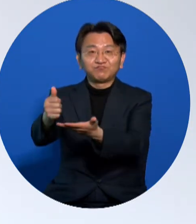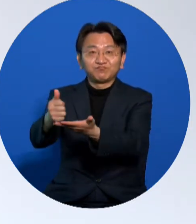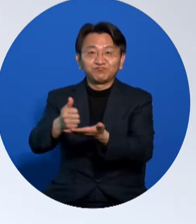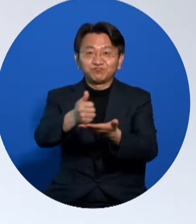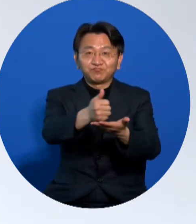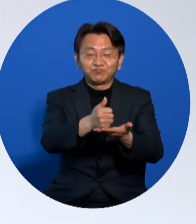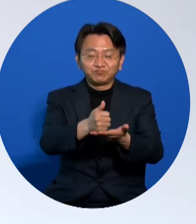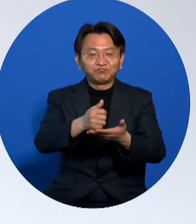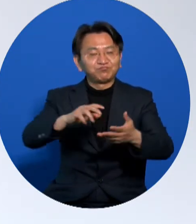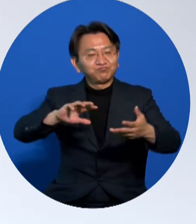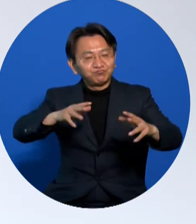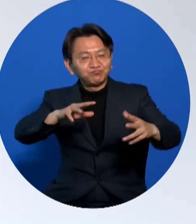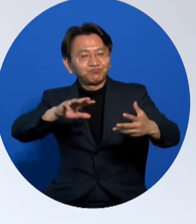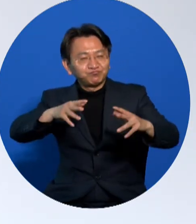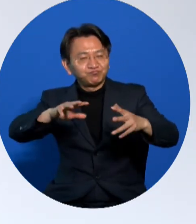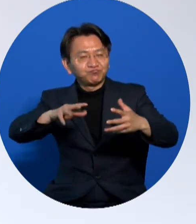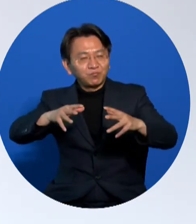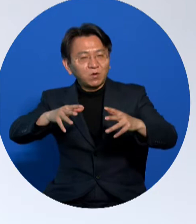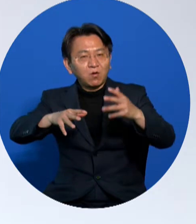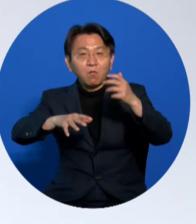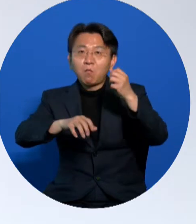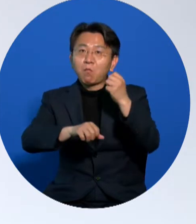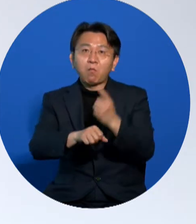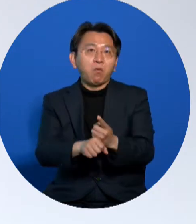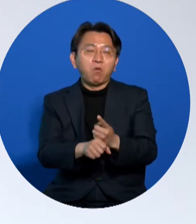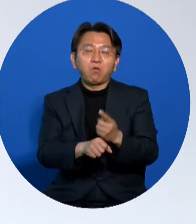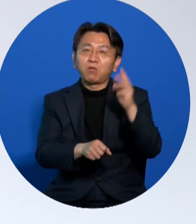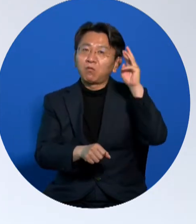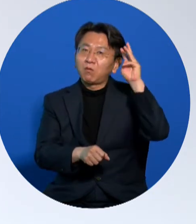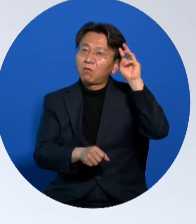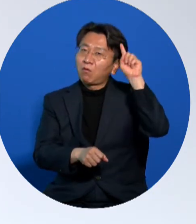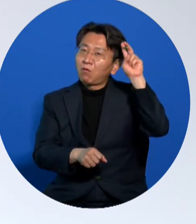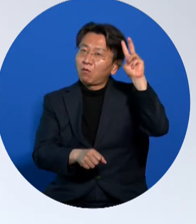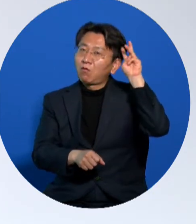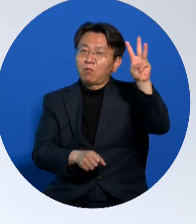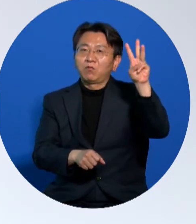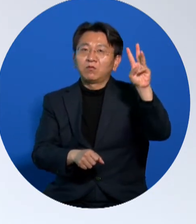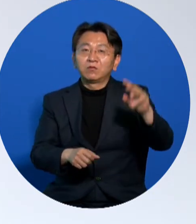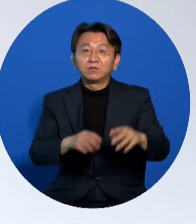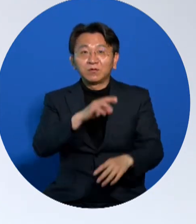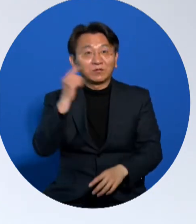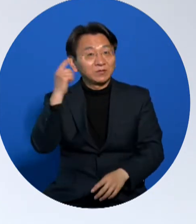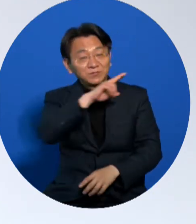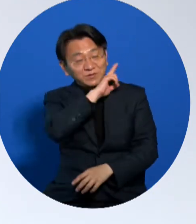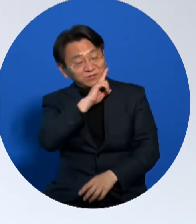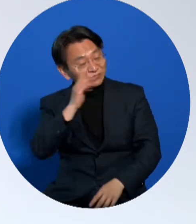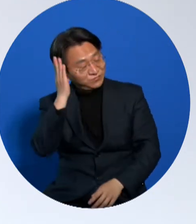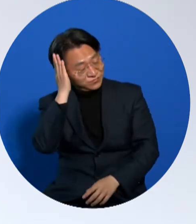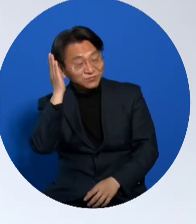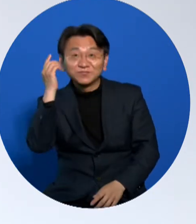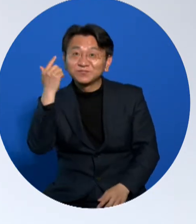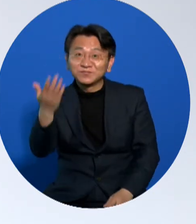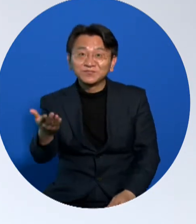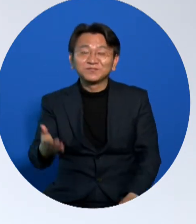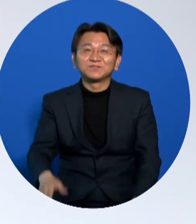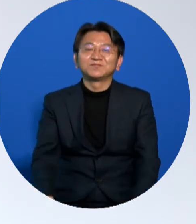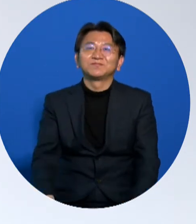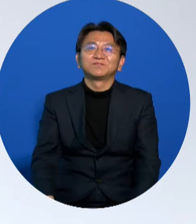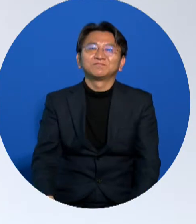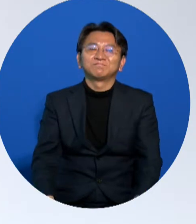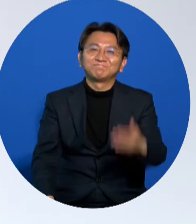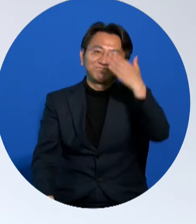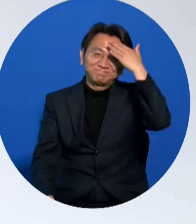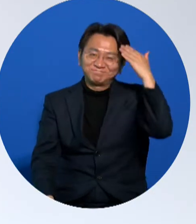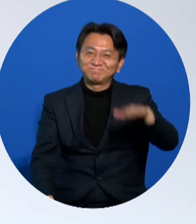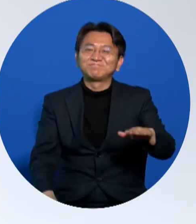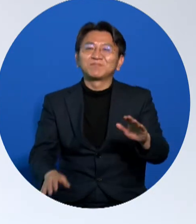가지 얘기를 나누다 보니까 벌써 3일째 들어섰습니다. 여러분 편히 주무셨나요? 네, 다행입니다.